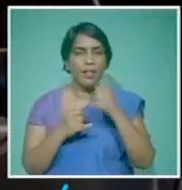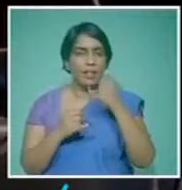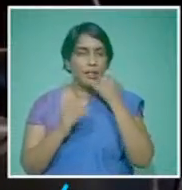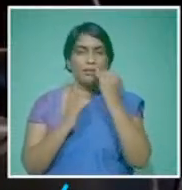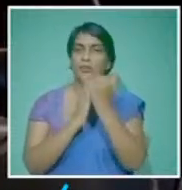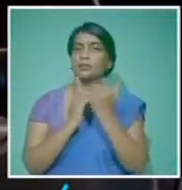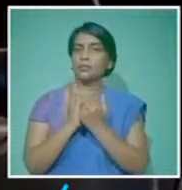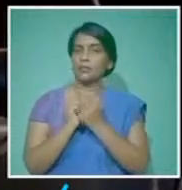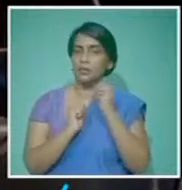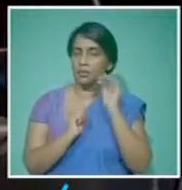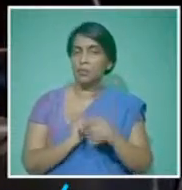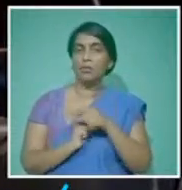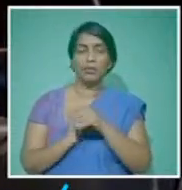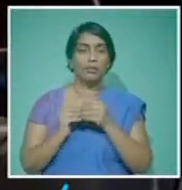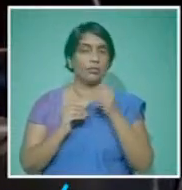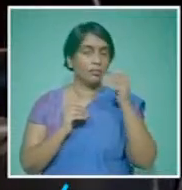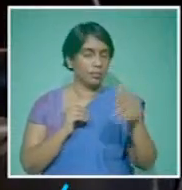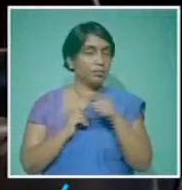निर्णायक तुलिंग